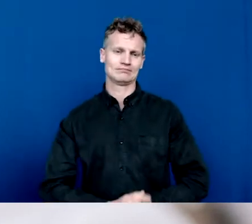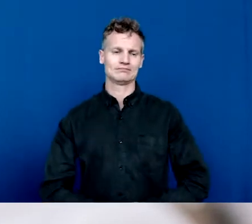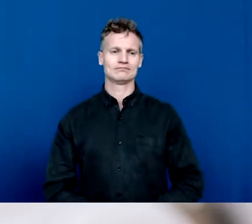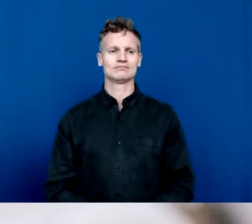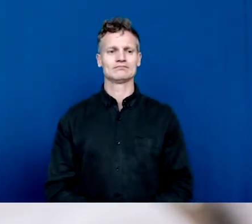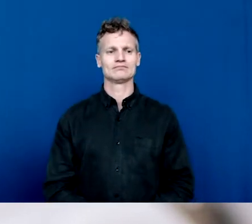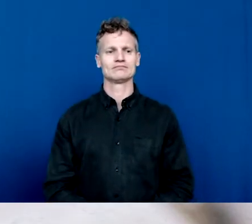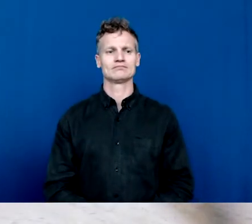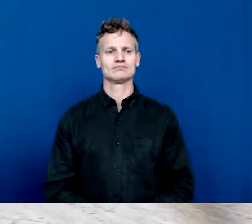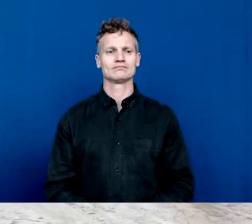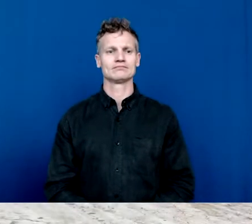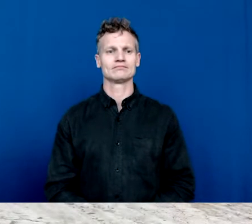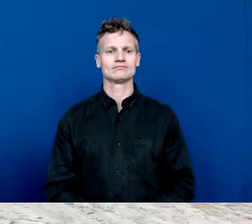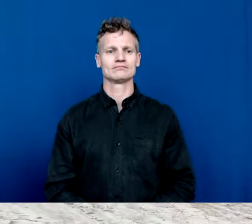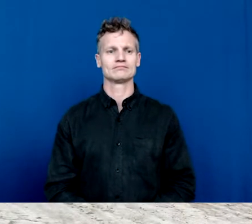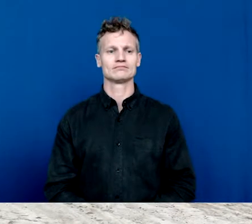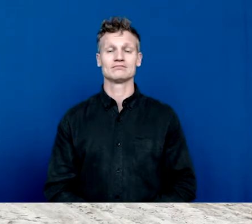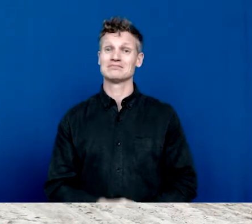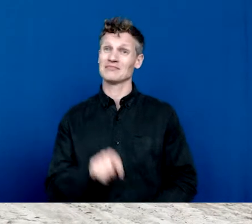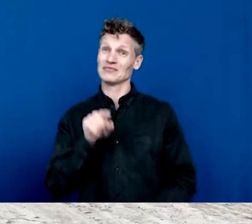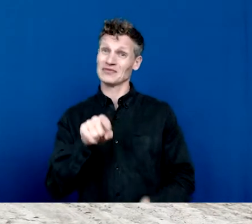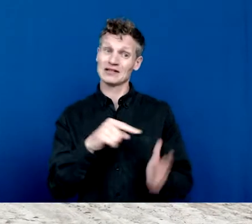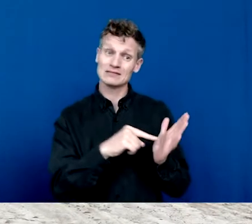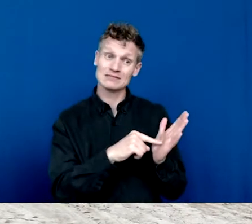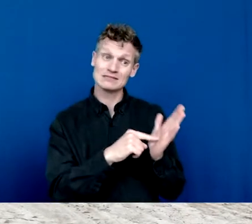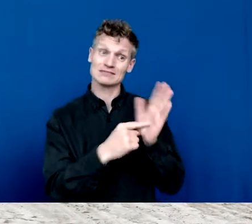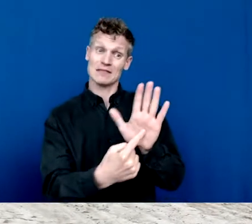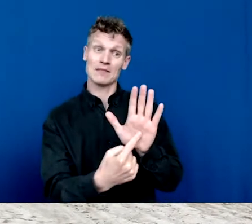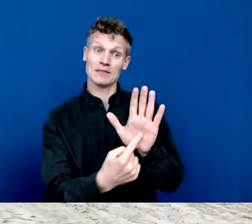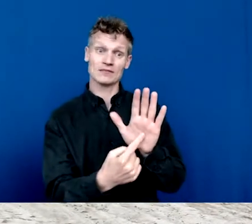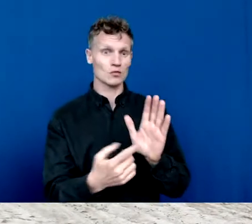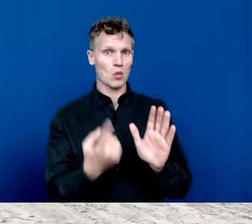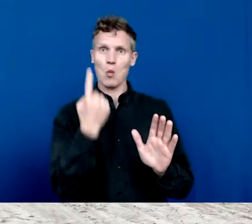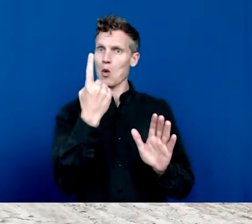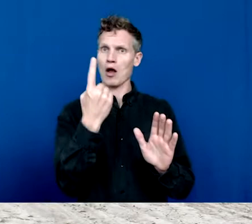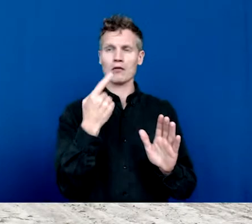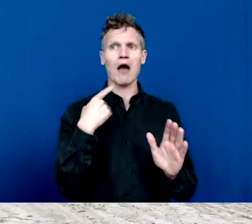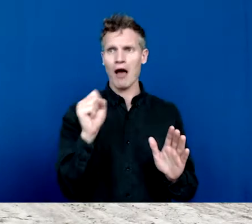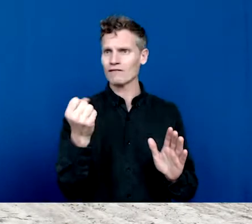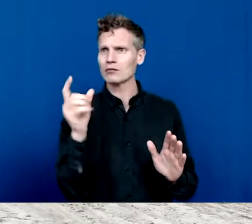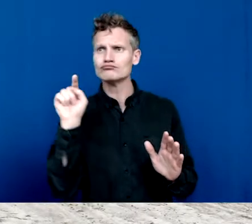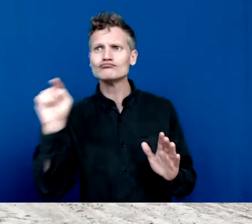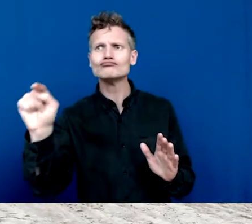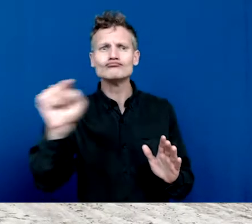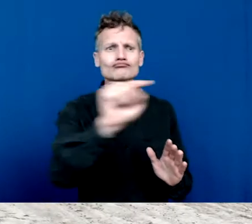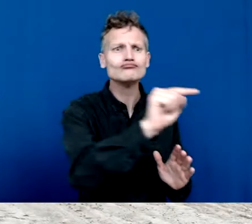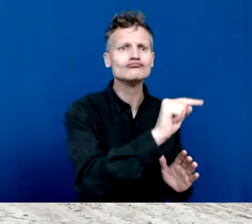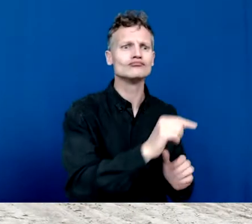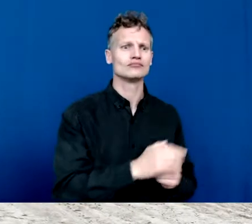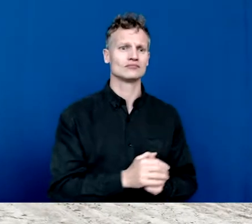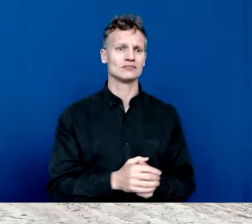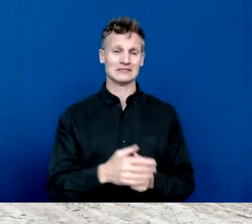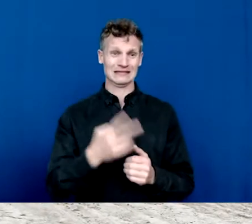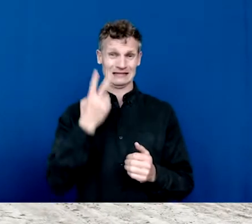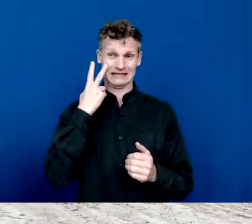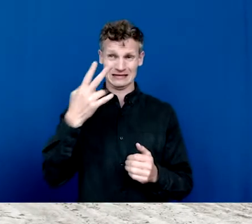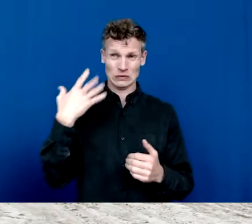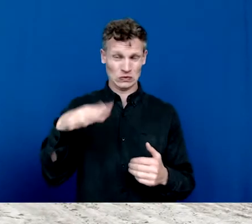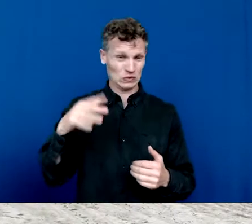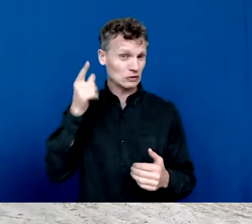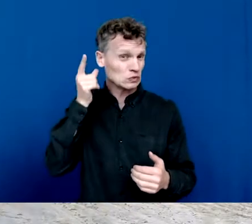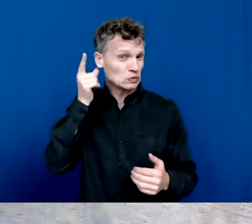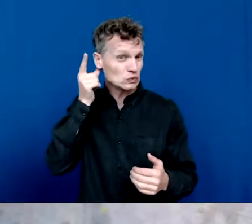intérêt. Cet exemple n'est qu'une des façons dont nous pouvons être la cible d'une violence basée sur le